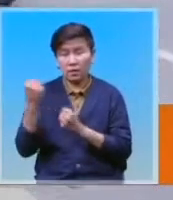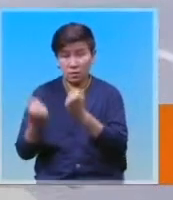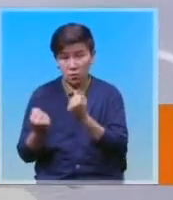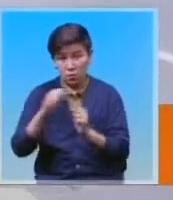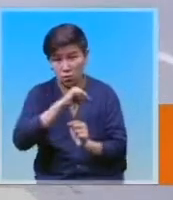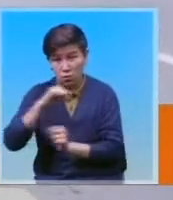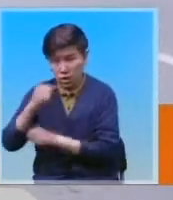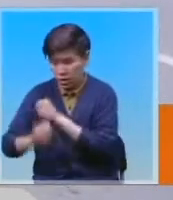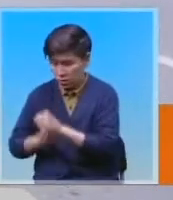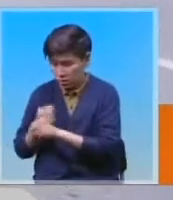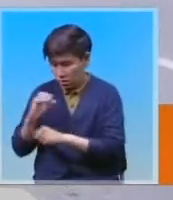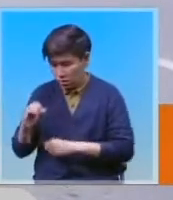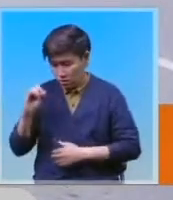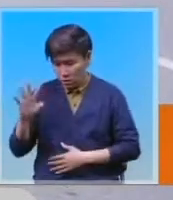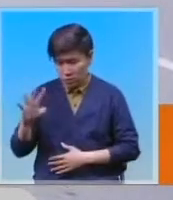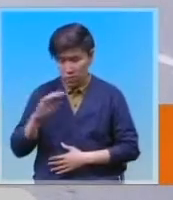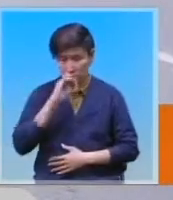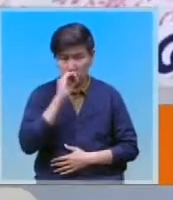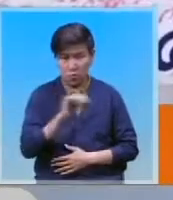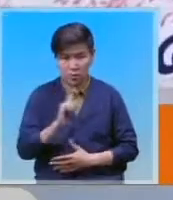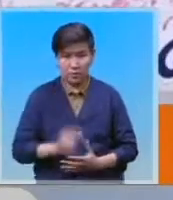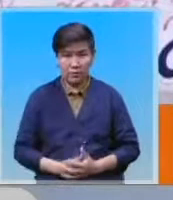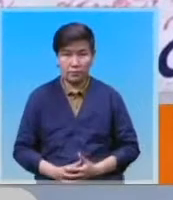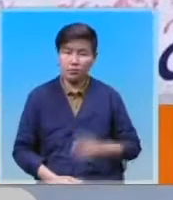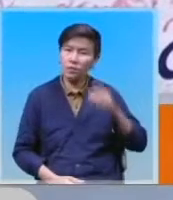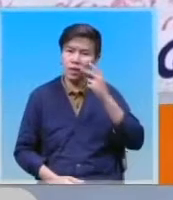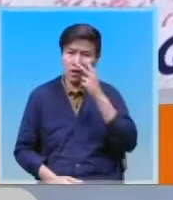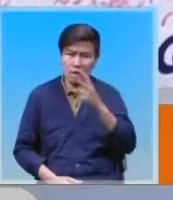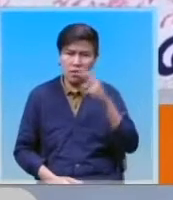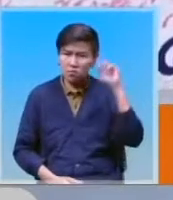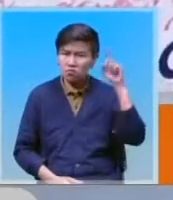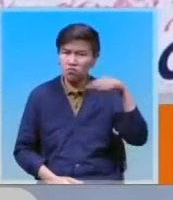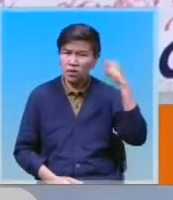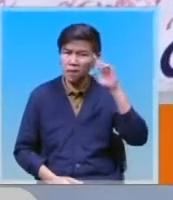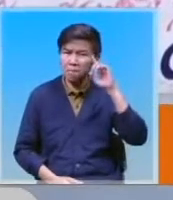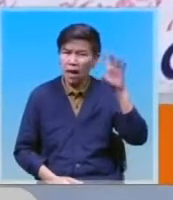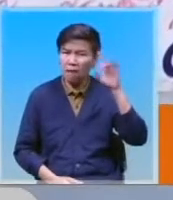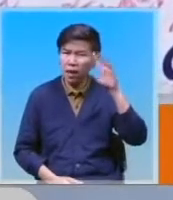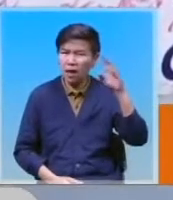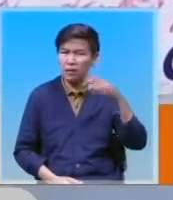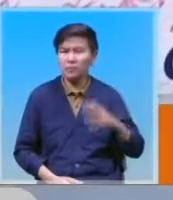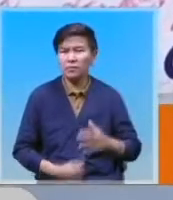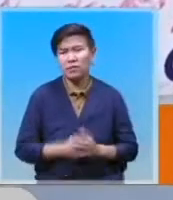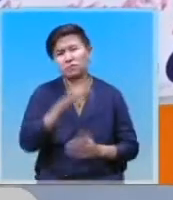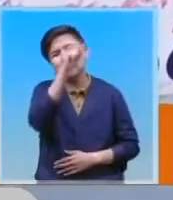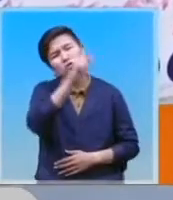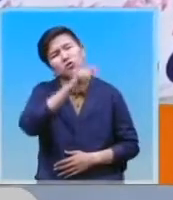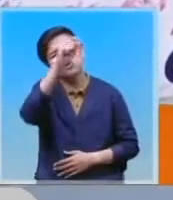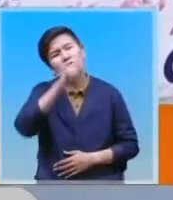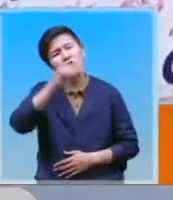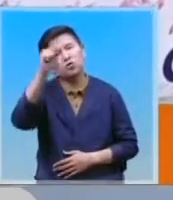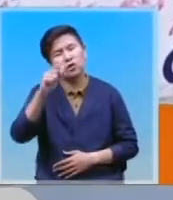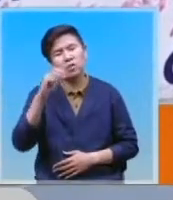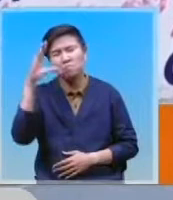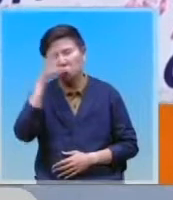54ปีก็ให้ข้อมูลมาบอกว่าเคยเห็นผู้หญิงสติไม่ดีชอบมาขีดเขียนป้ายดังกล่าวแล้วบางกลางคืนเนี่ยก็นอนอยู่